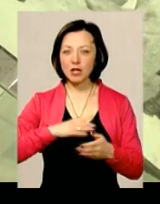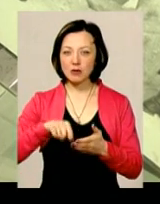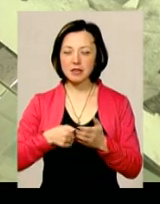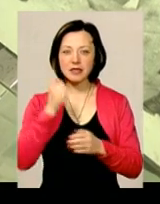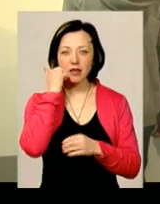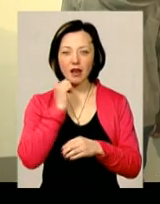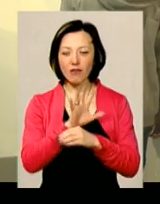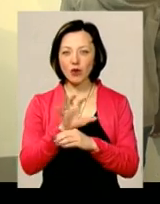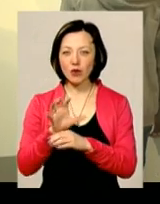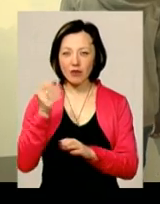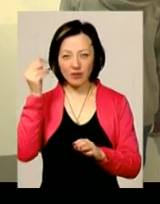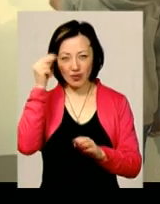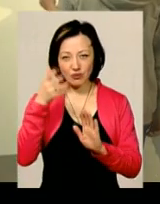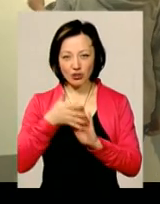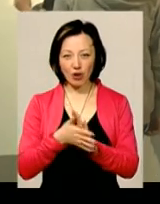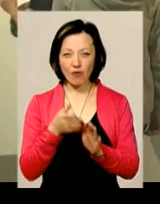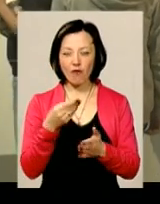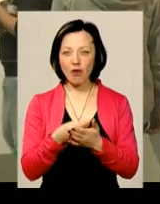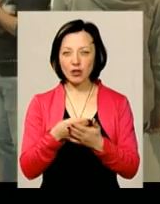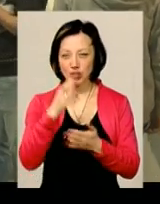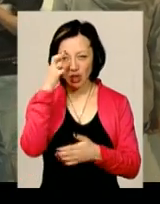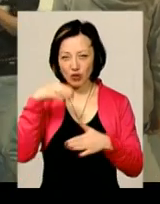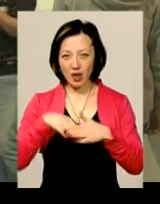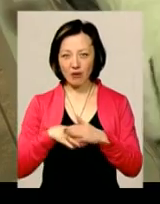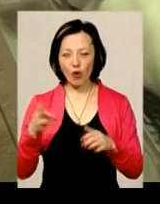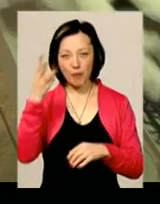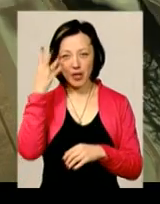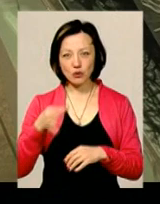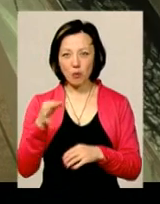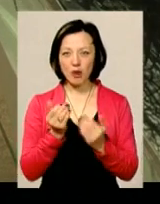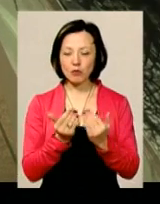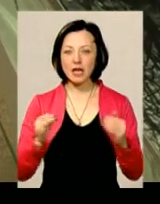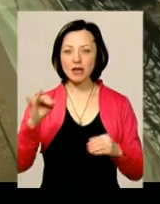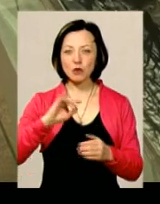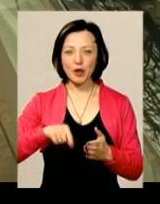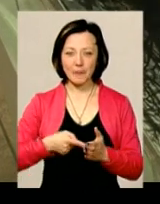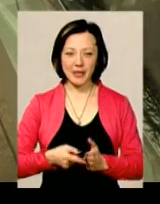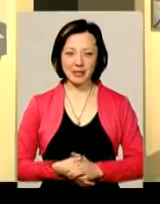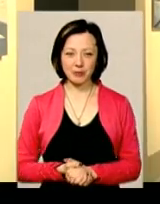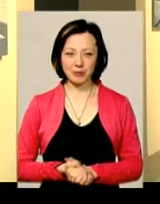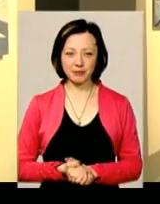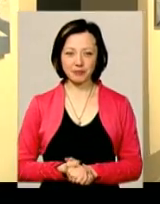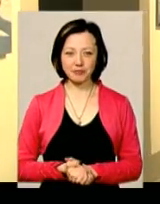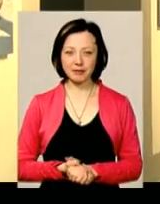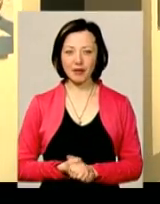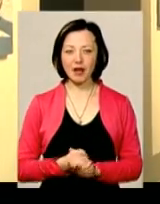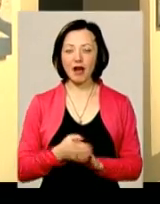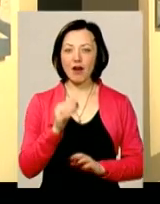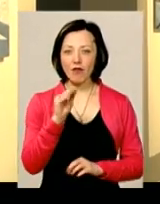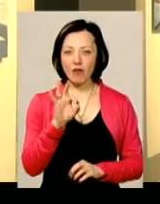старі фотографії, які вивчав у фондах Державного архіву Хмельницької області та музею історії міста Хмельницького. Маріуш